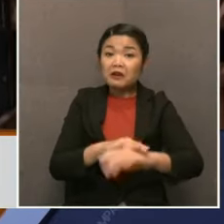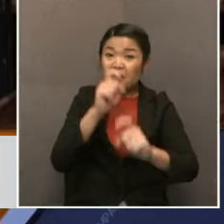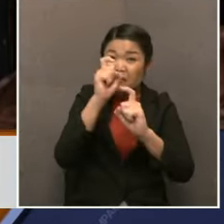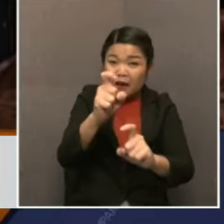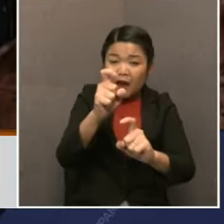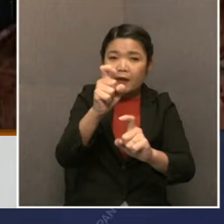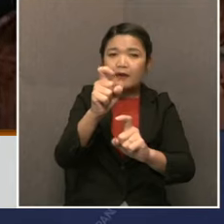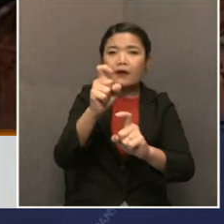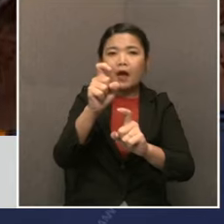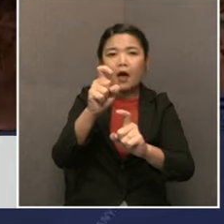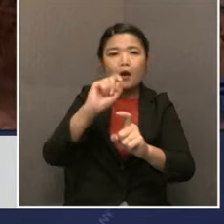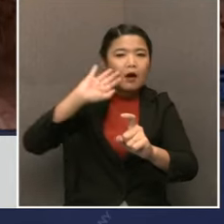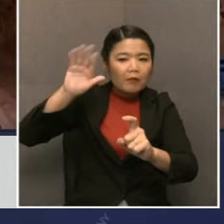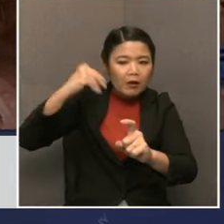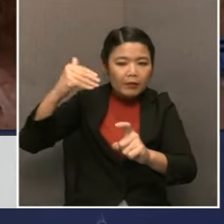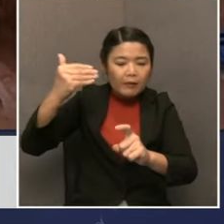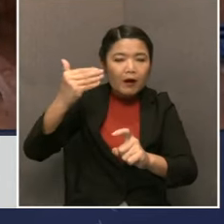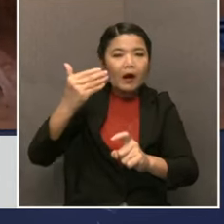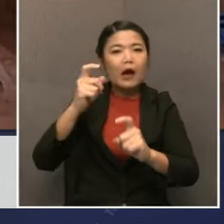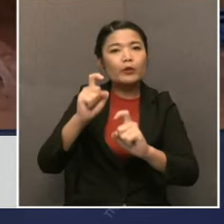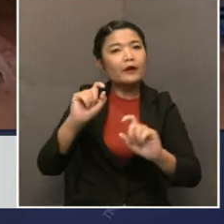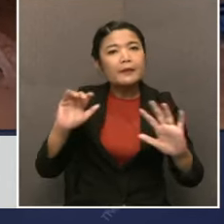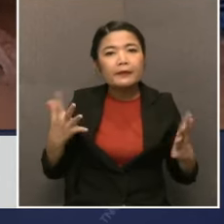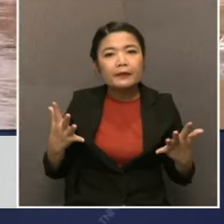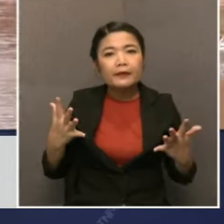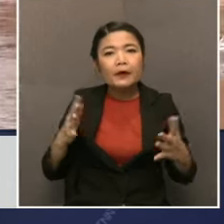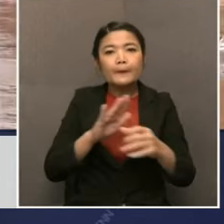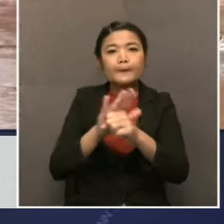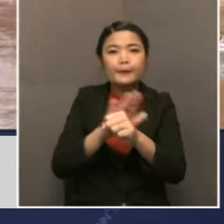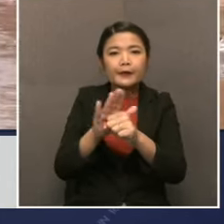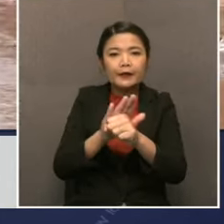moms